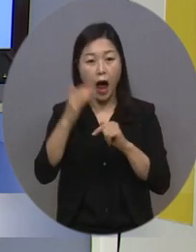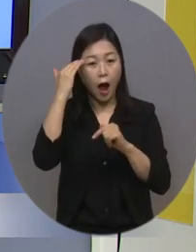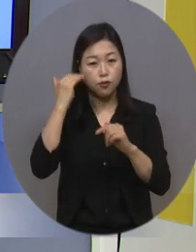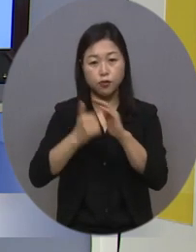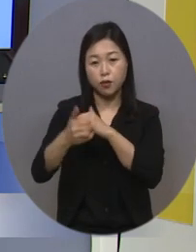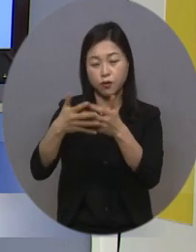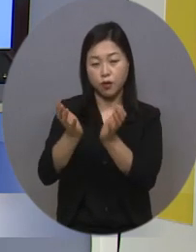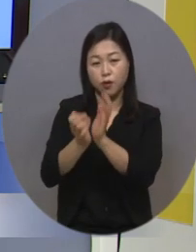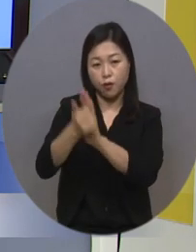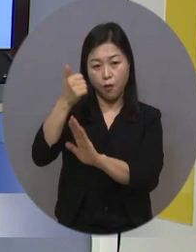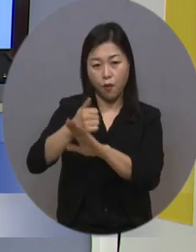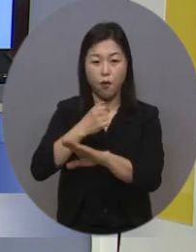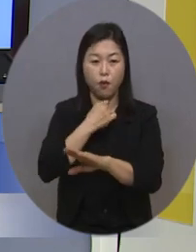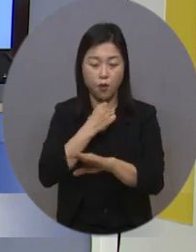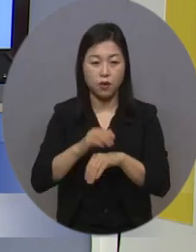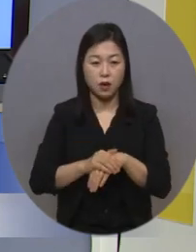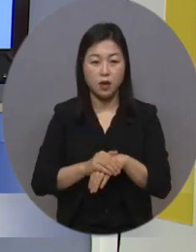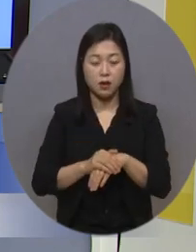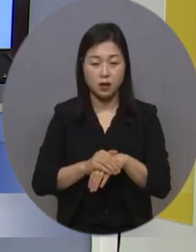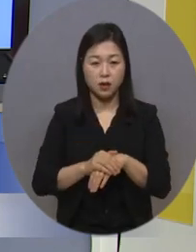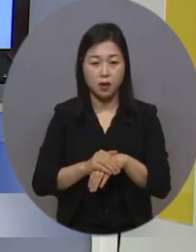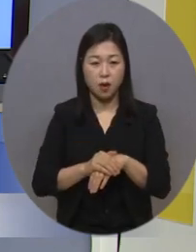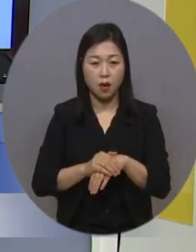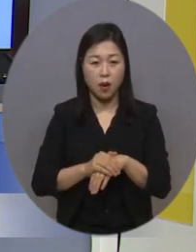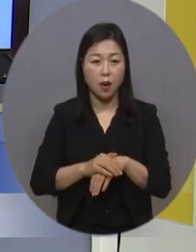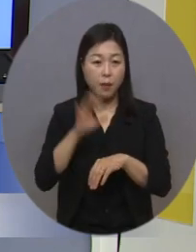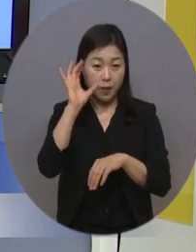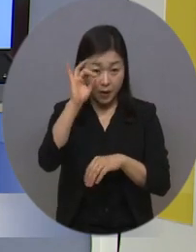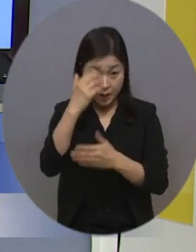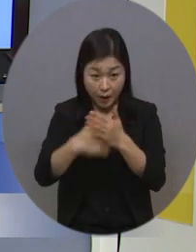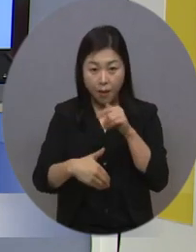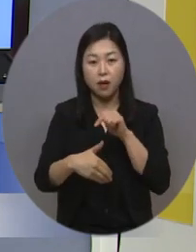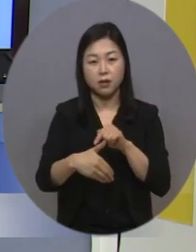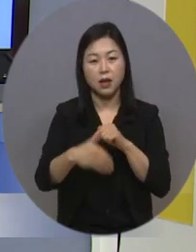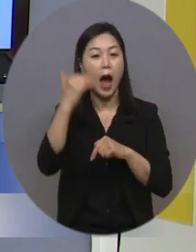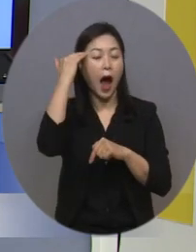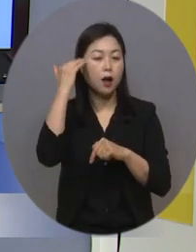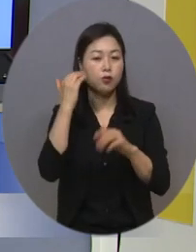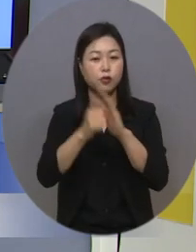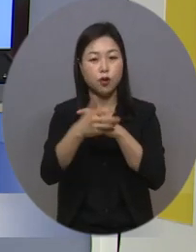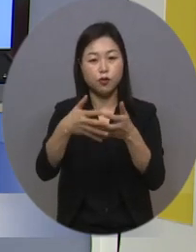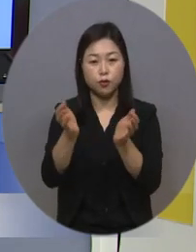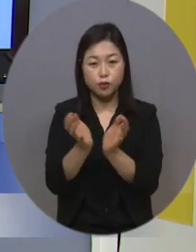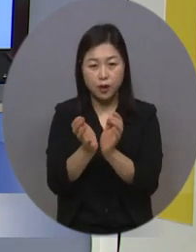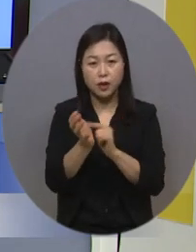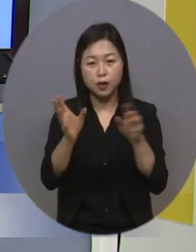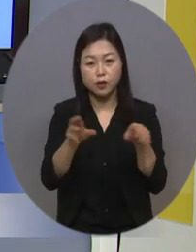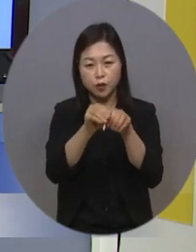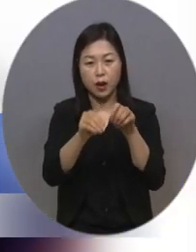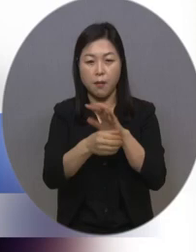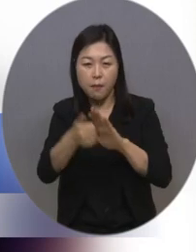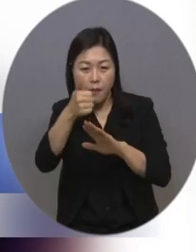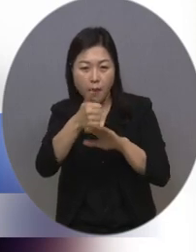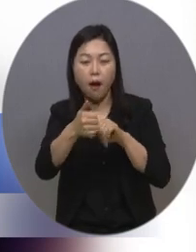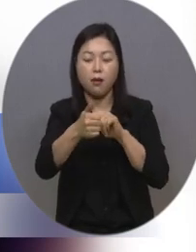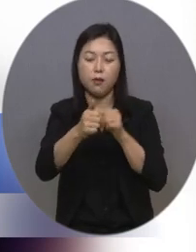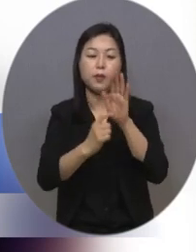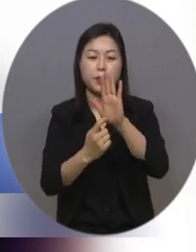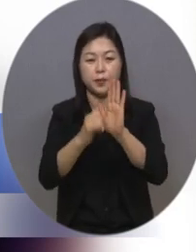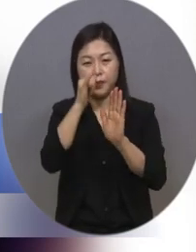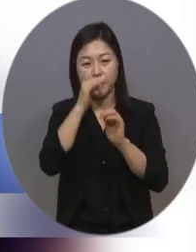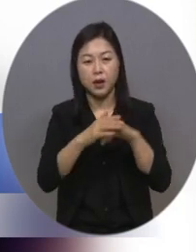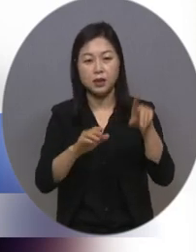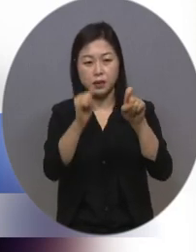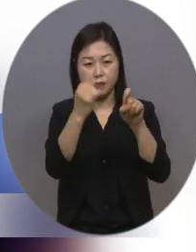위한 D-100일 행사를 갖고 한국선수단의 종합 우승을 위한 각오를 다졌습니다. 이번